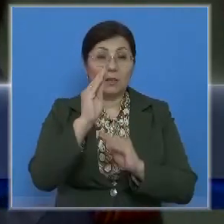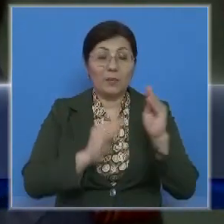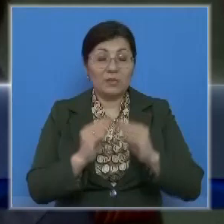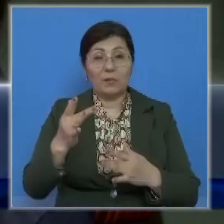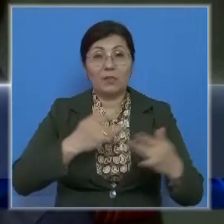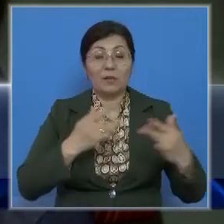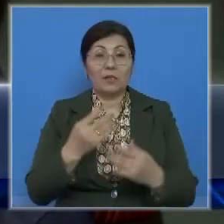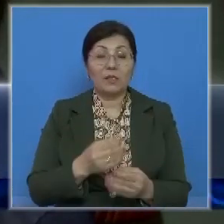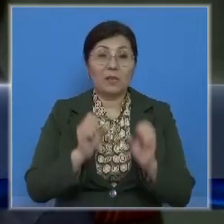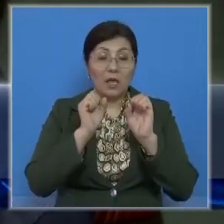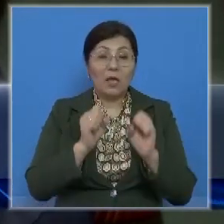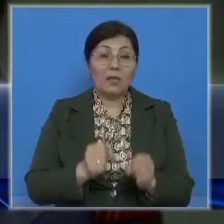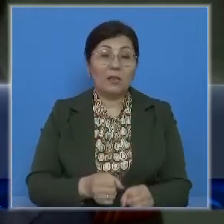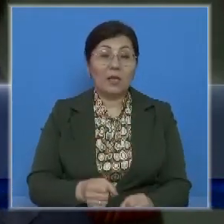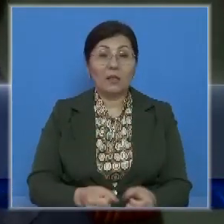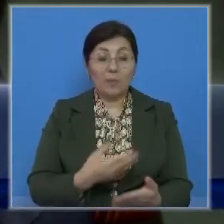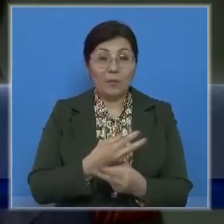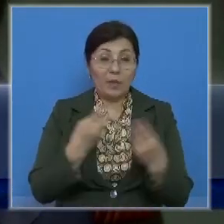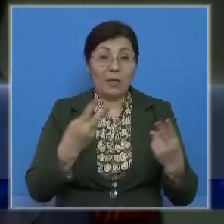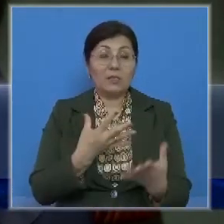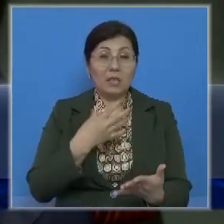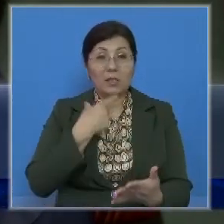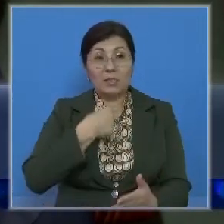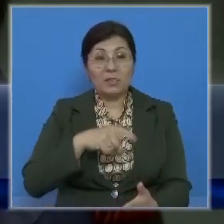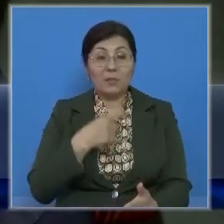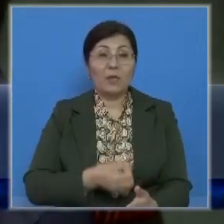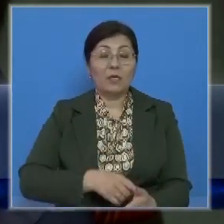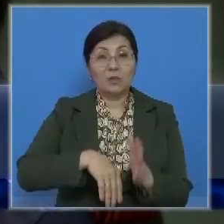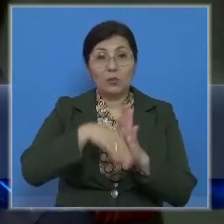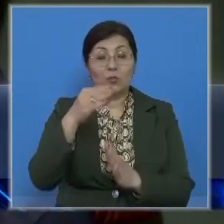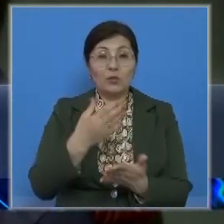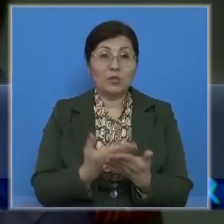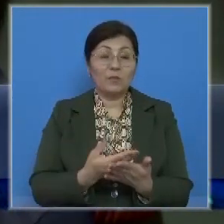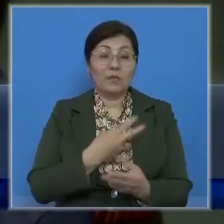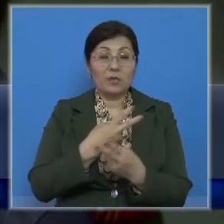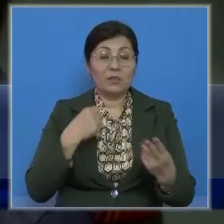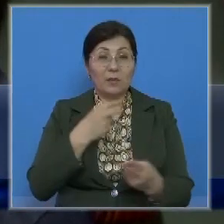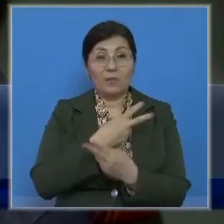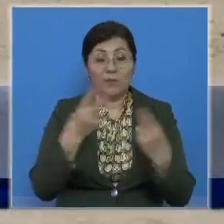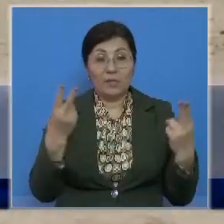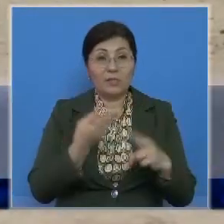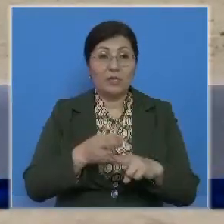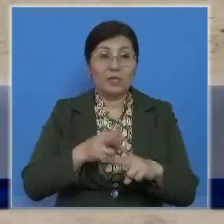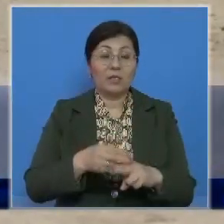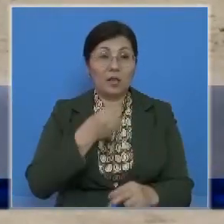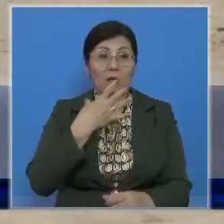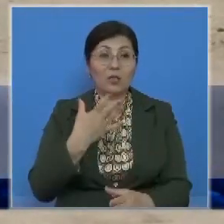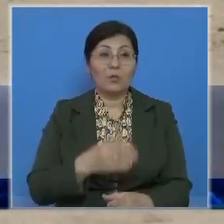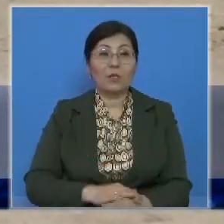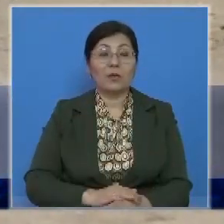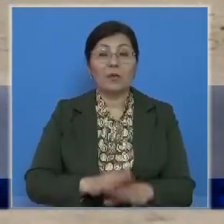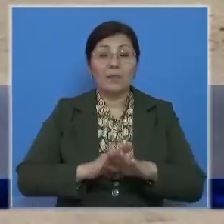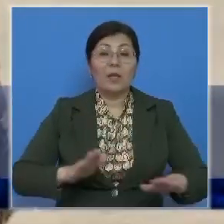лучшей стороны. Толчком для такого риска стала любовь к театру. Было страшно, конечно, но, как видите, оно того стоило. Школьники также